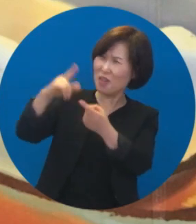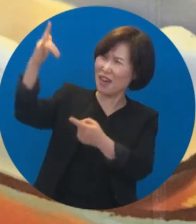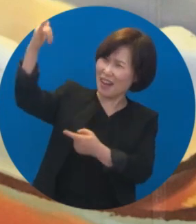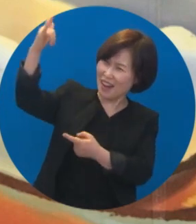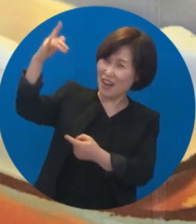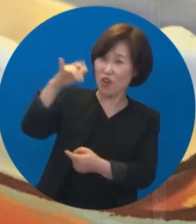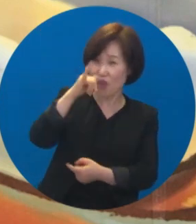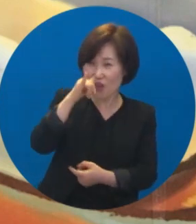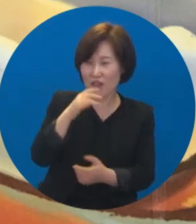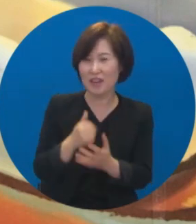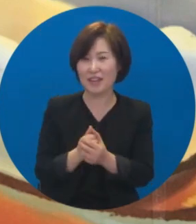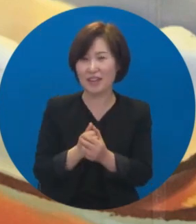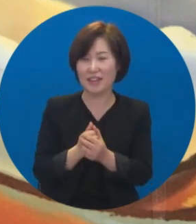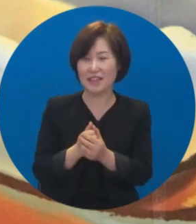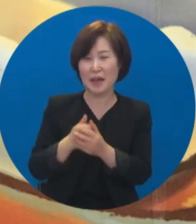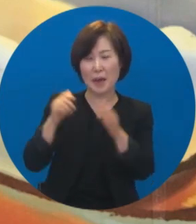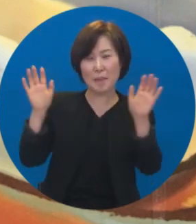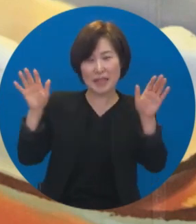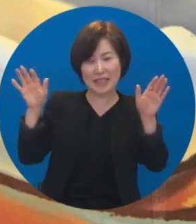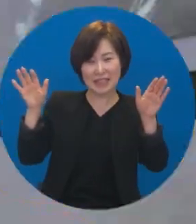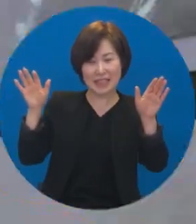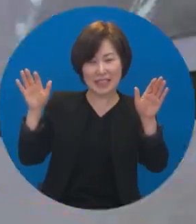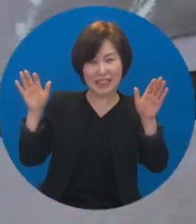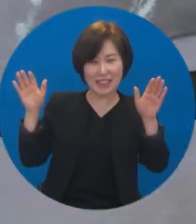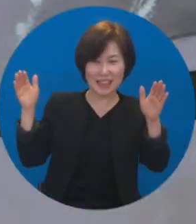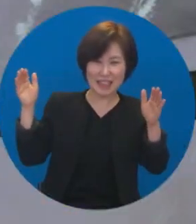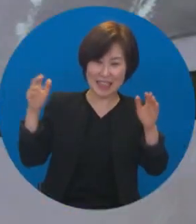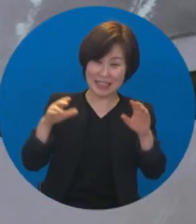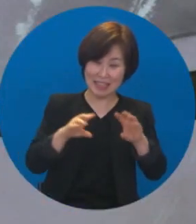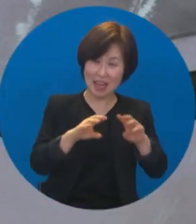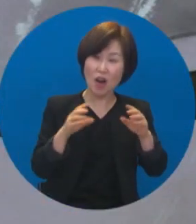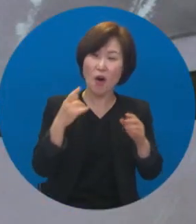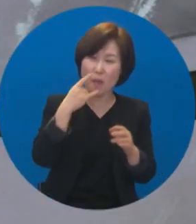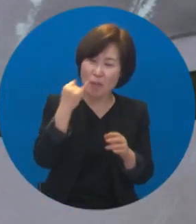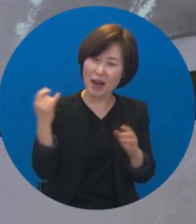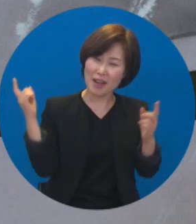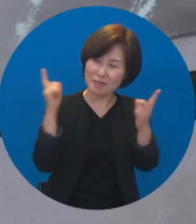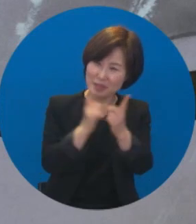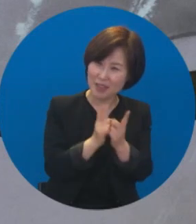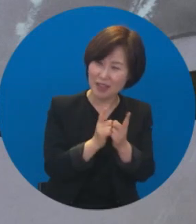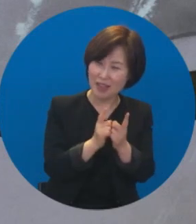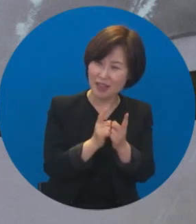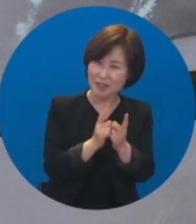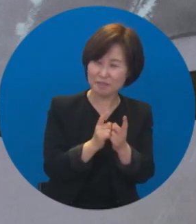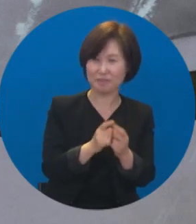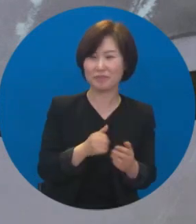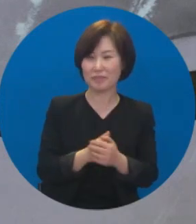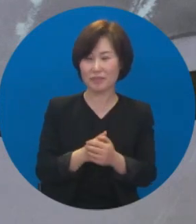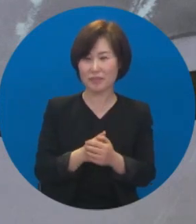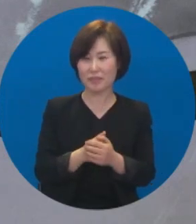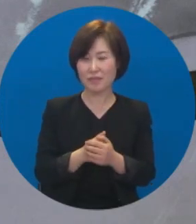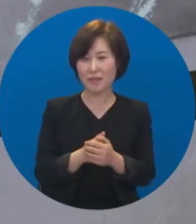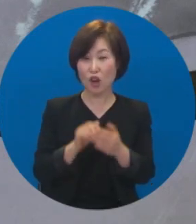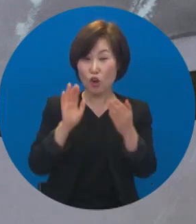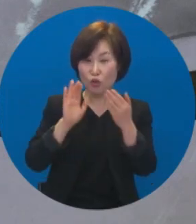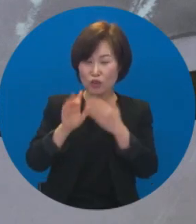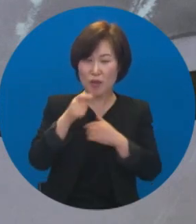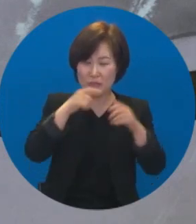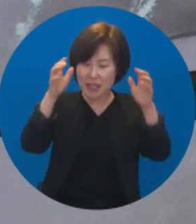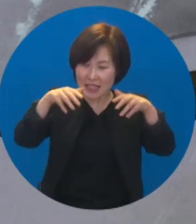그리고 반짝이는 다시 내려왔겠죠. 그리고 나서는 어땠을까요? 비가 와도 노래할 수